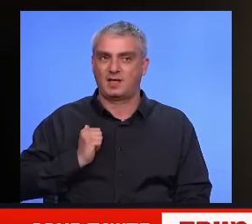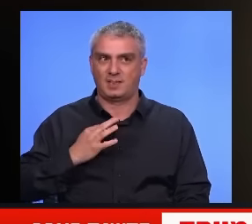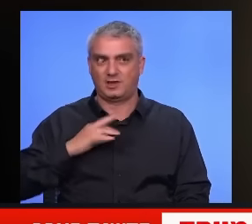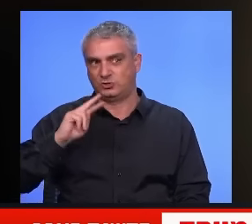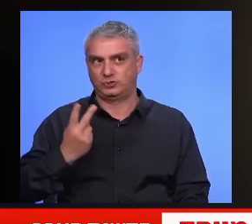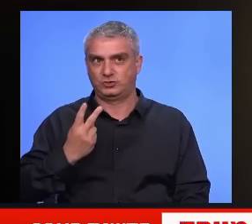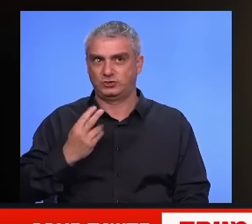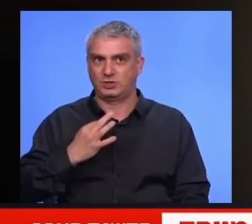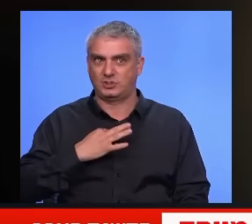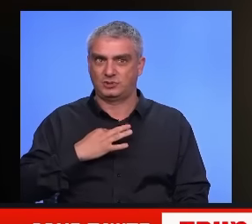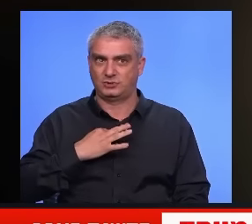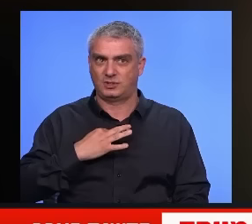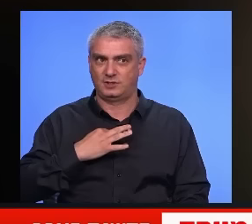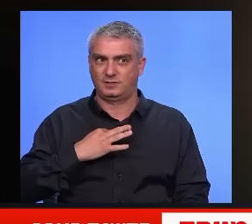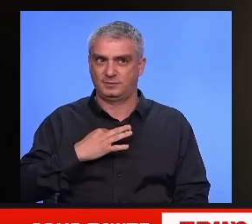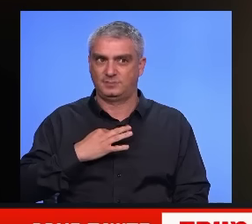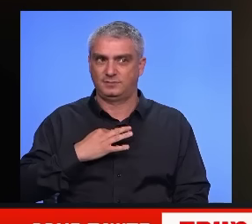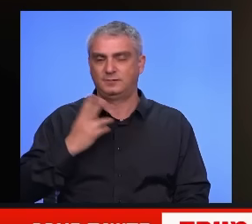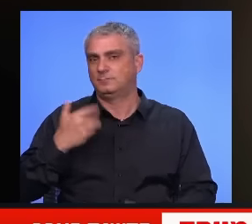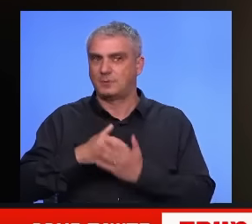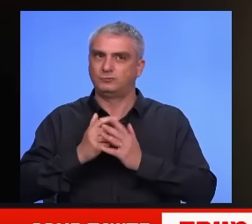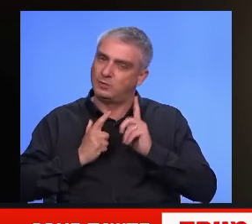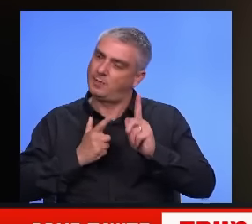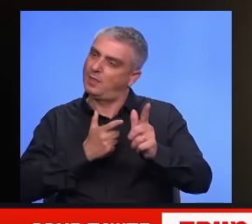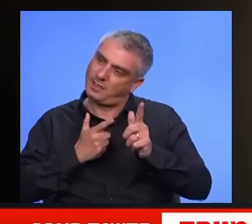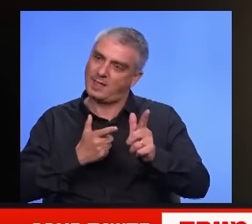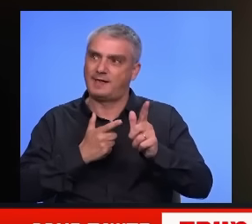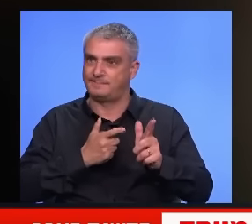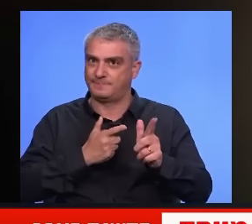והחייל השני שלי, וממשיכים להילחם.